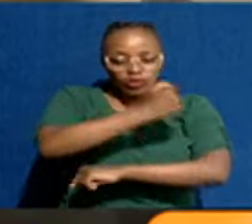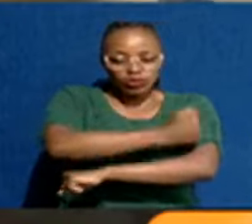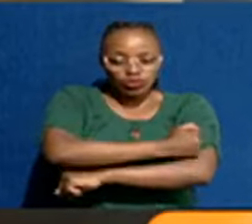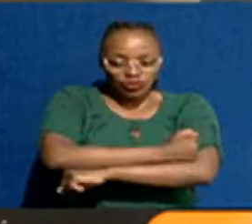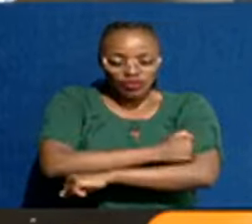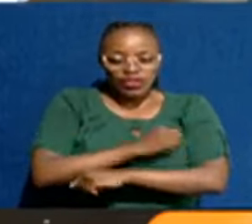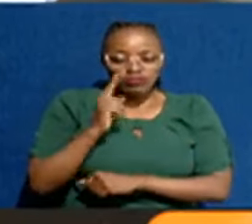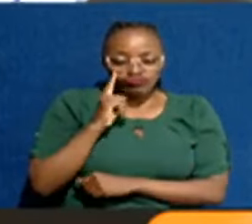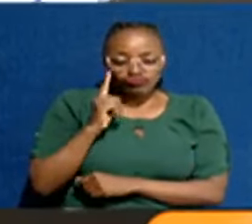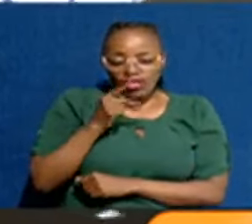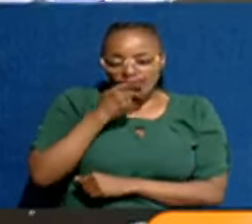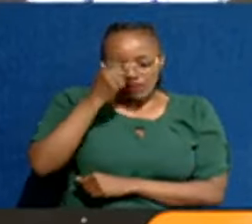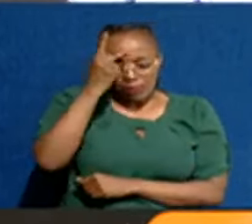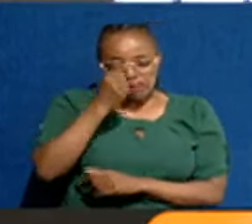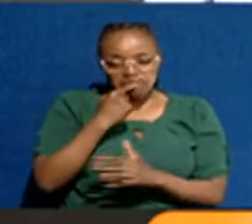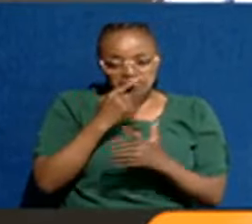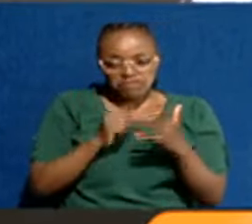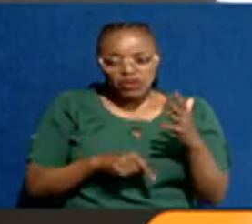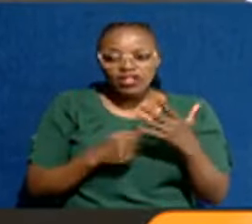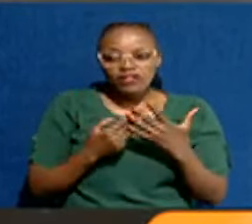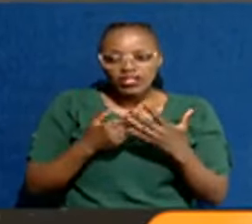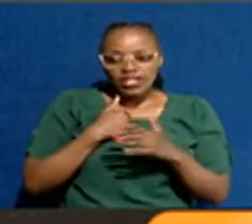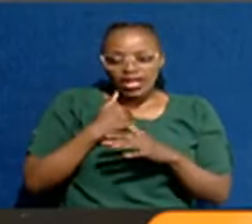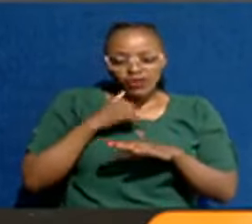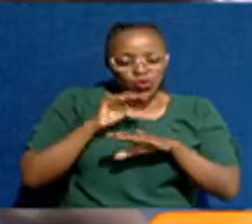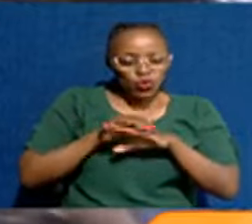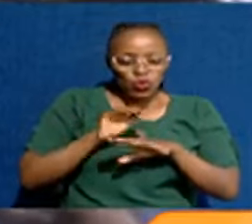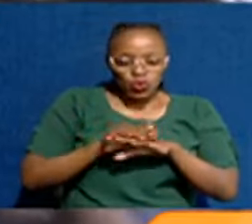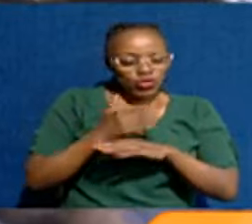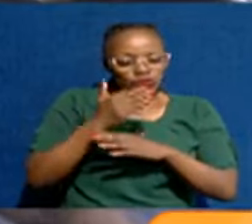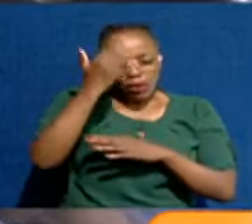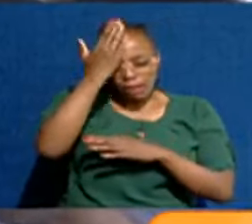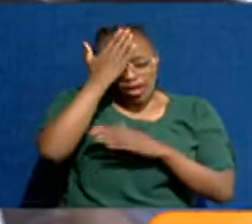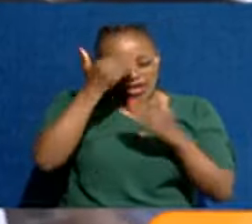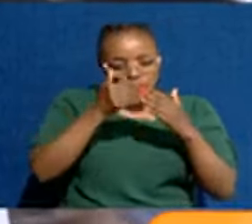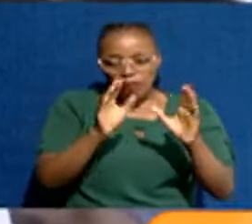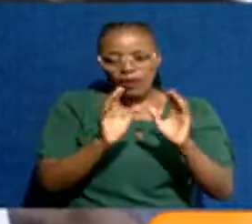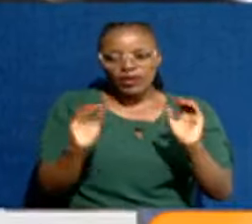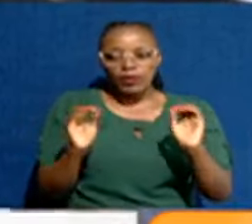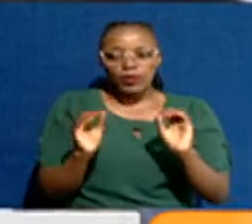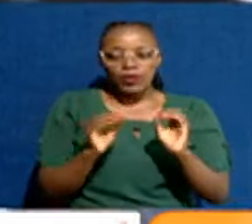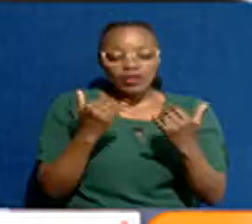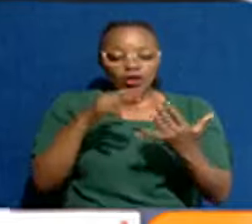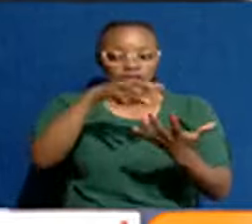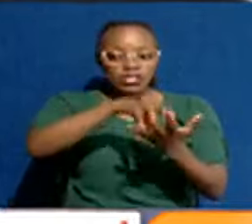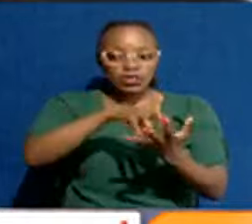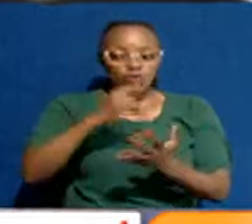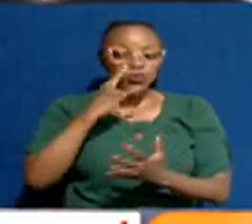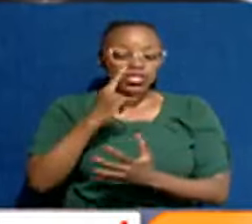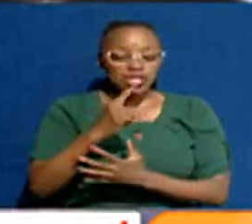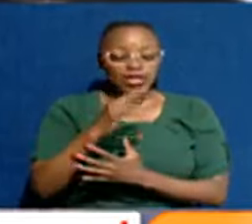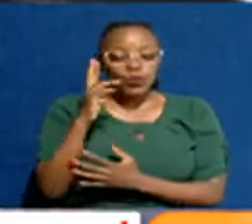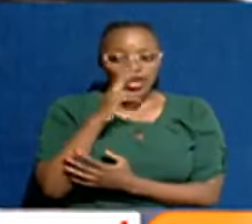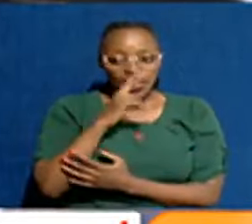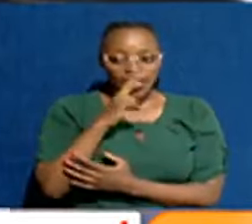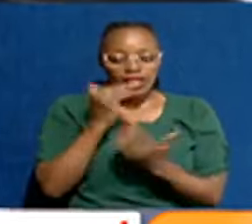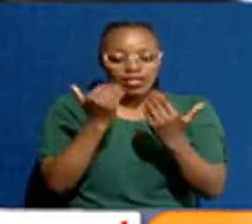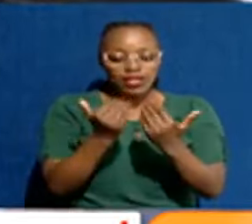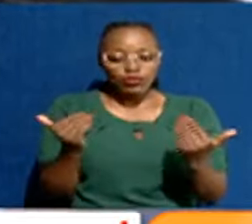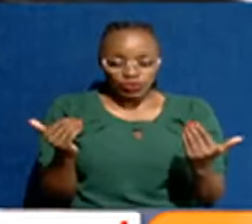And this, parents say, is not conducive for school on Monday. Hali ilivyo, tunaona ni kama tunahatarisha maisha ya